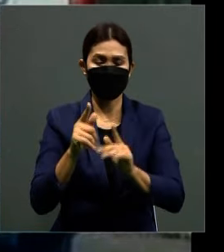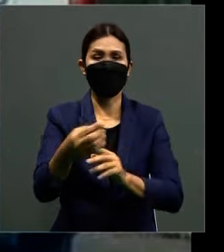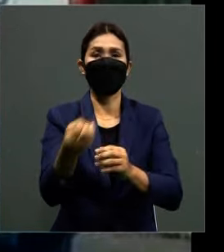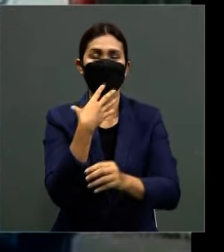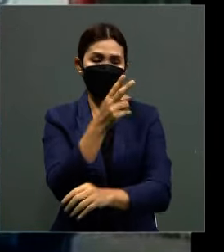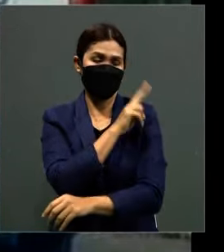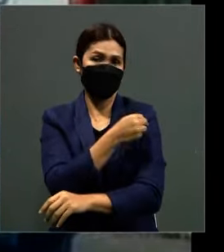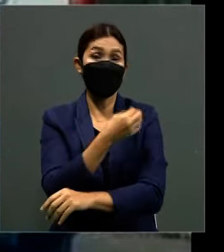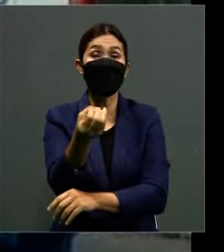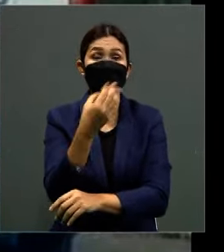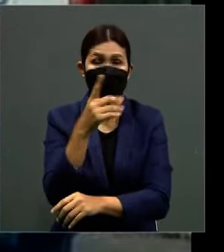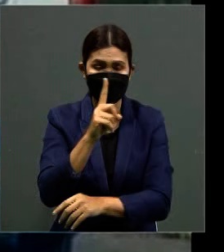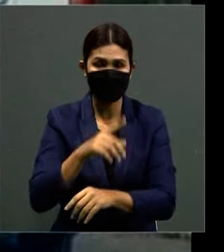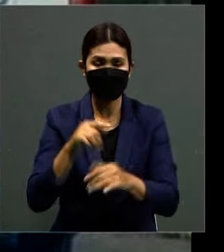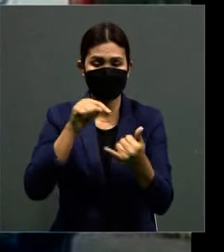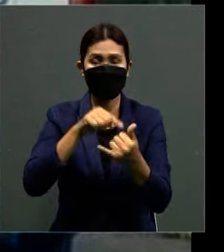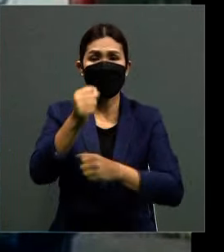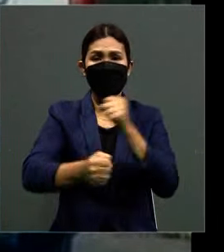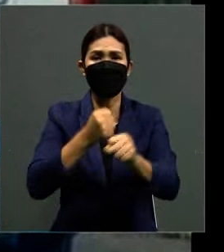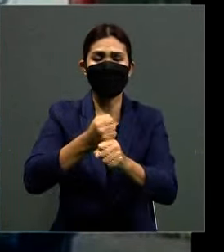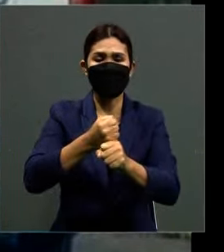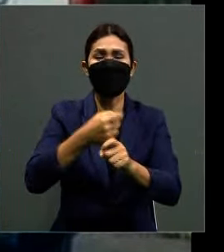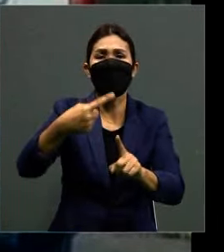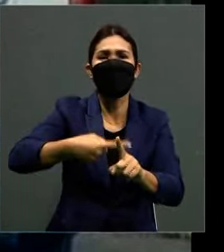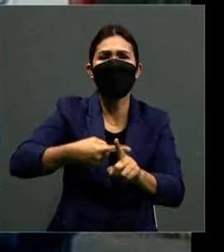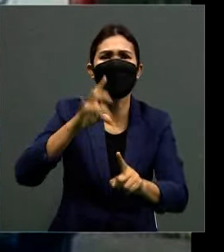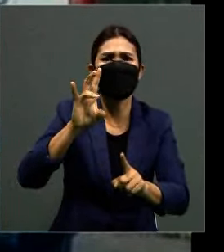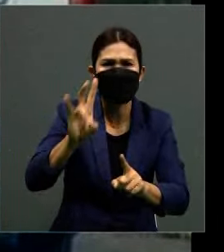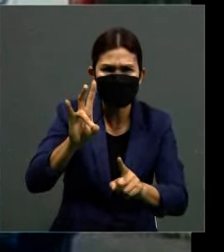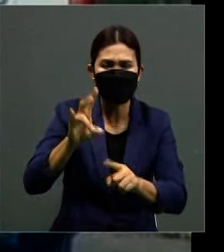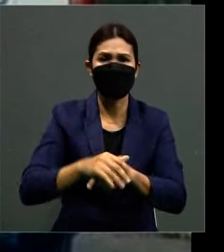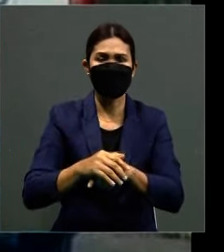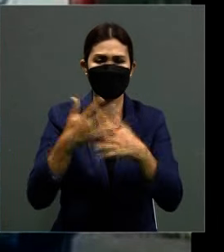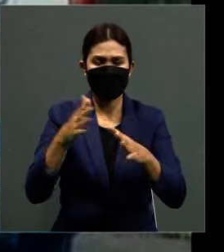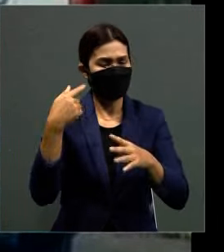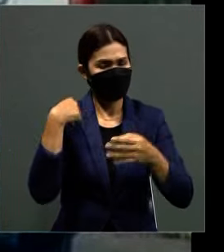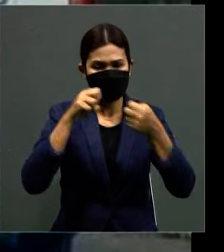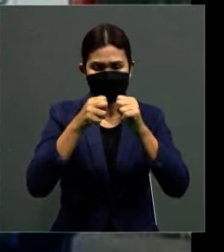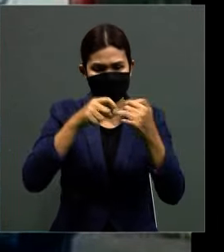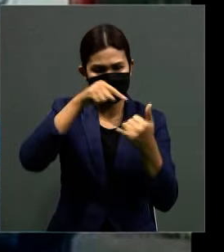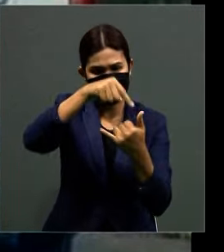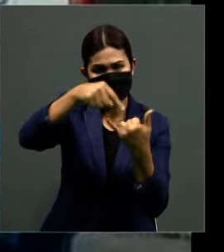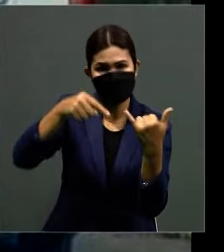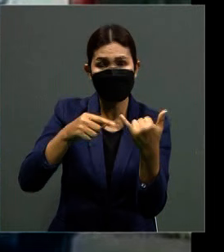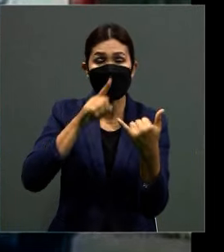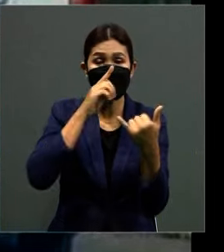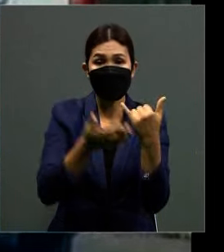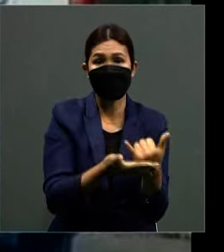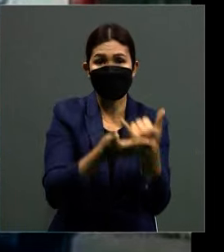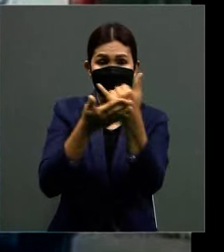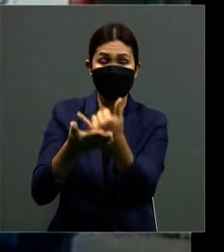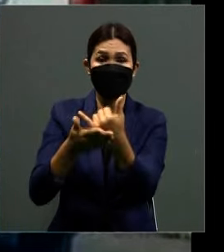ทางการแพทย์บอกนะครับเนื่องจากน้องเนี่ยอายุเพียงแค่ 7เดือนแล้วก็มีข้อจำกัดหลายอย่างถ้าเกิดว่าจะเคลื่อนย้ายด้วย